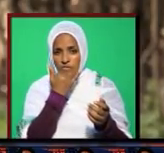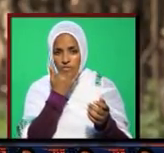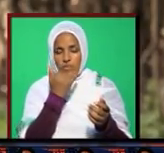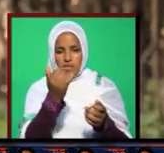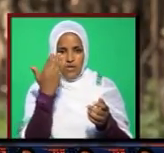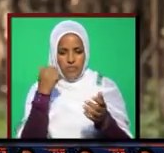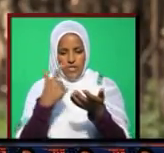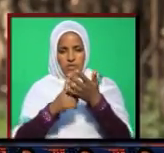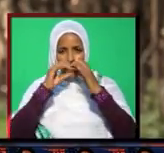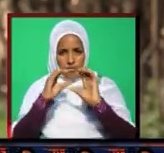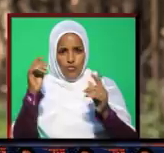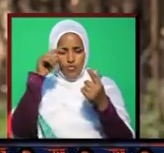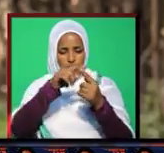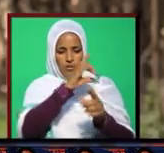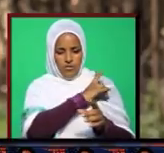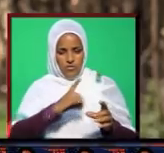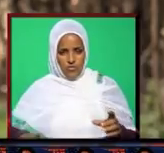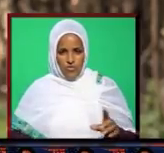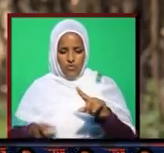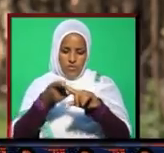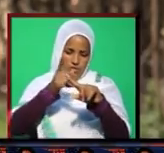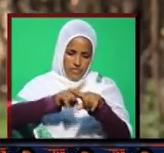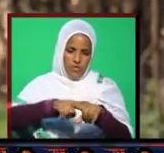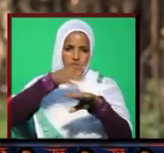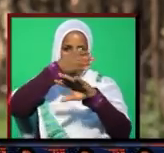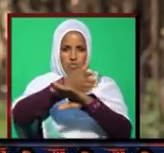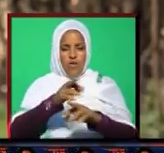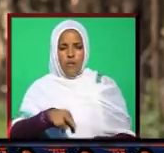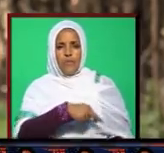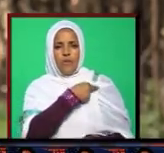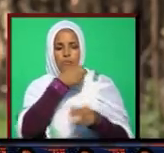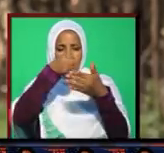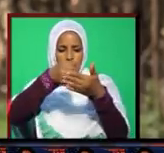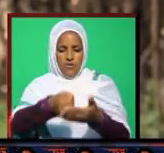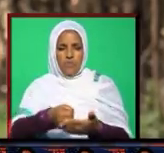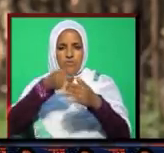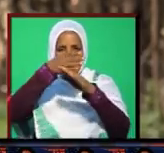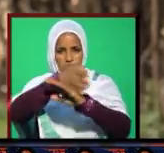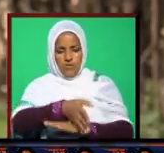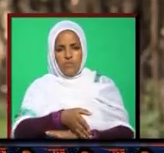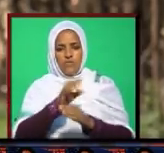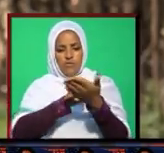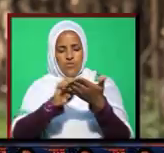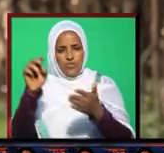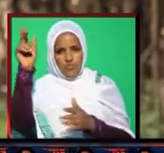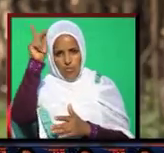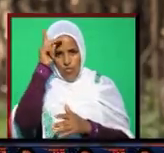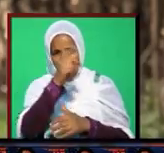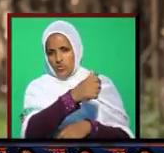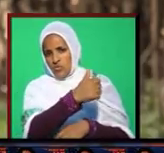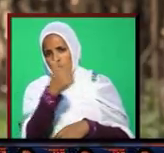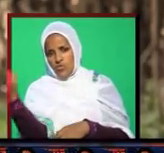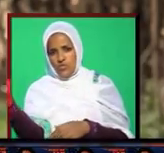ጥፋቶች ያጠፏቸው የነበረ እነዚያን አስተምሮ ወደ ክርስቶስ ከመለሰ በኋላ በሃይማኖት ካጸናቸው በኋላ ቅዱስ